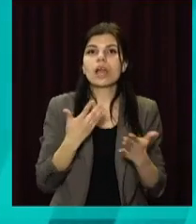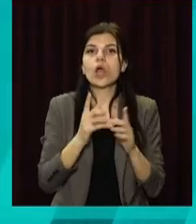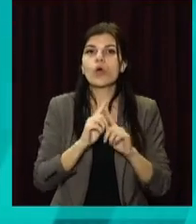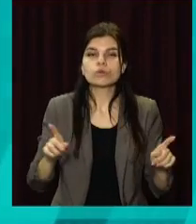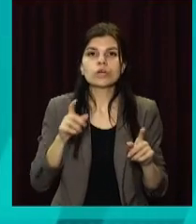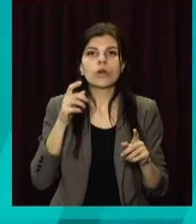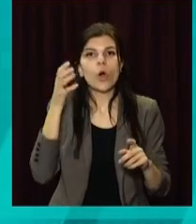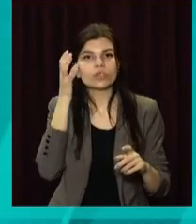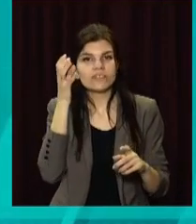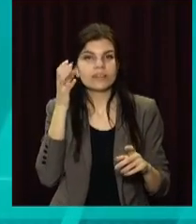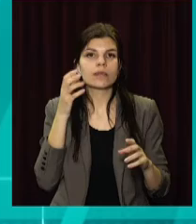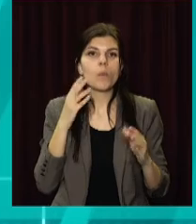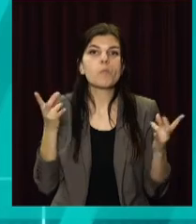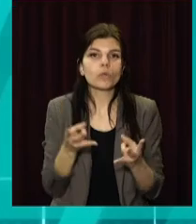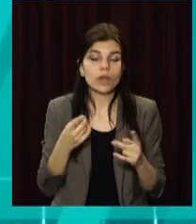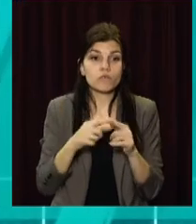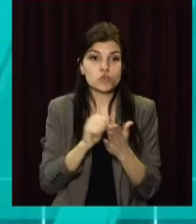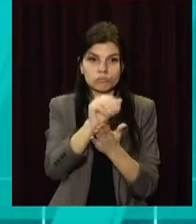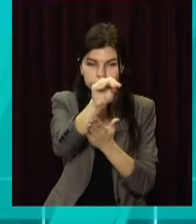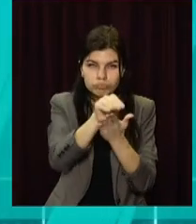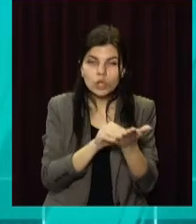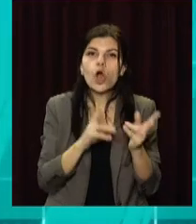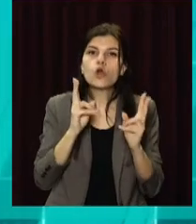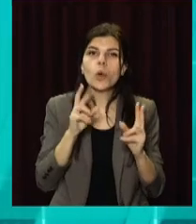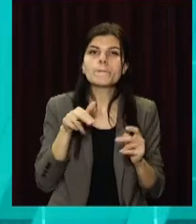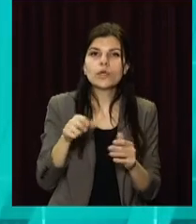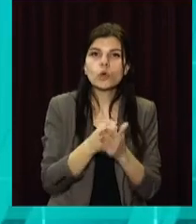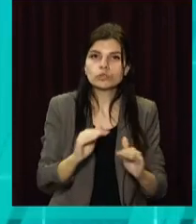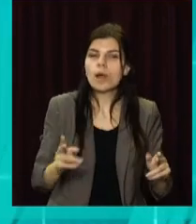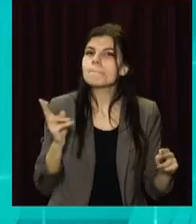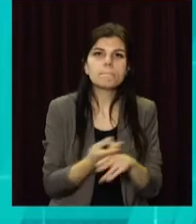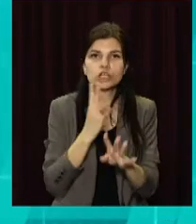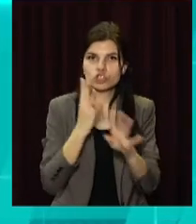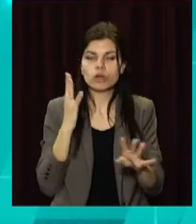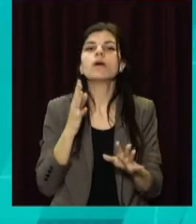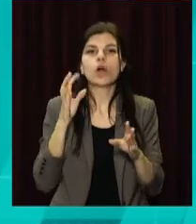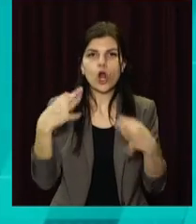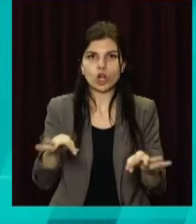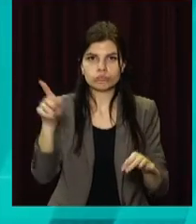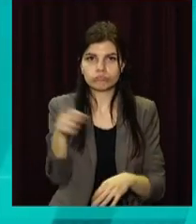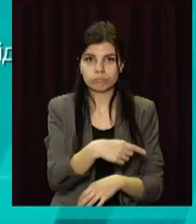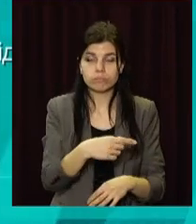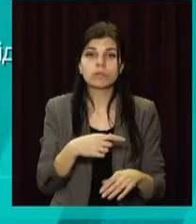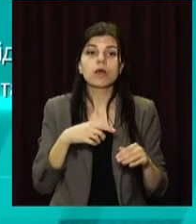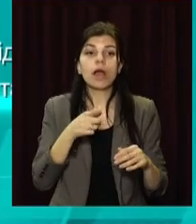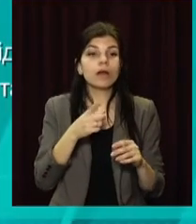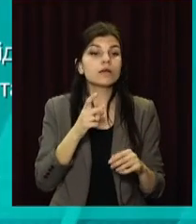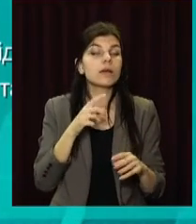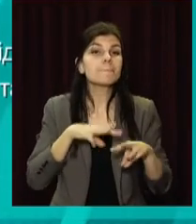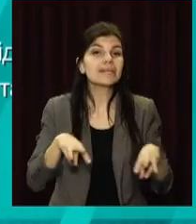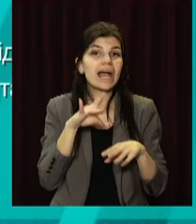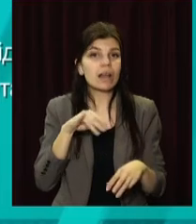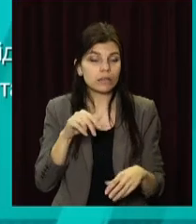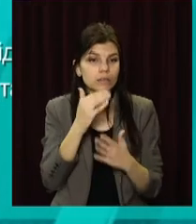освітні потреби. У новій редакції документу прописали, хто піде до садочку без черги. Та у Дніпрі, кажуть чиновники, за рішенням